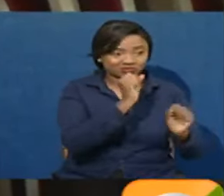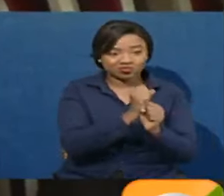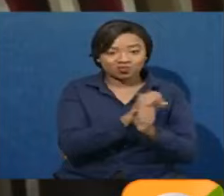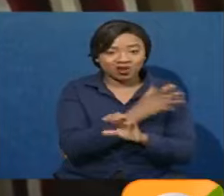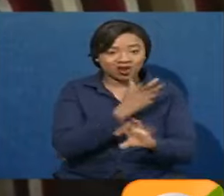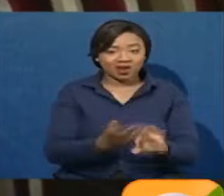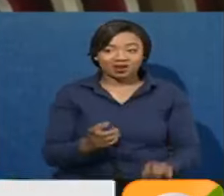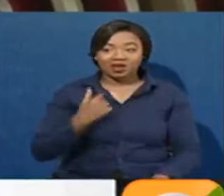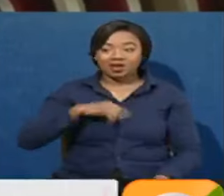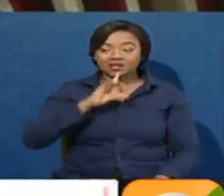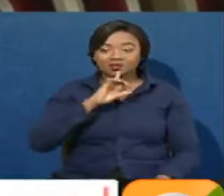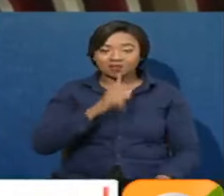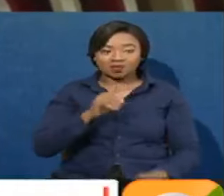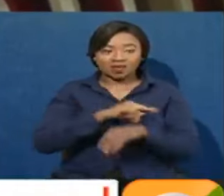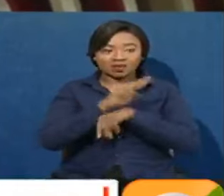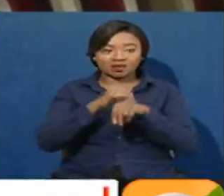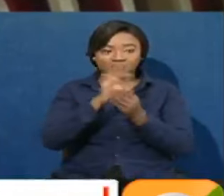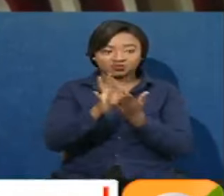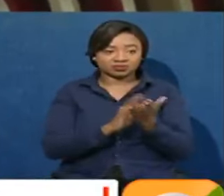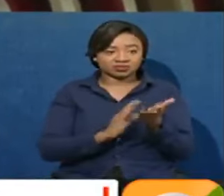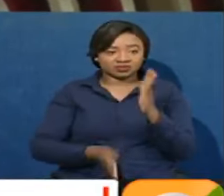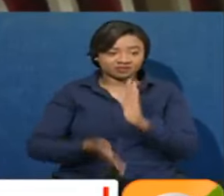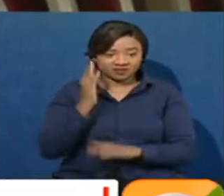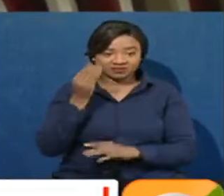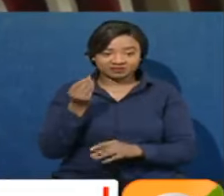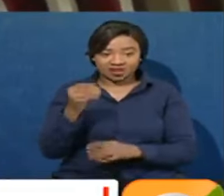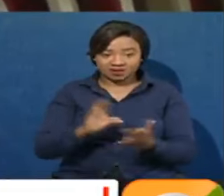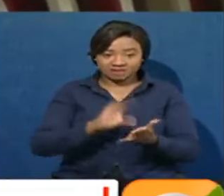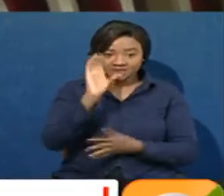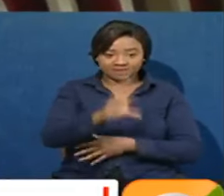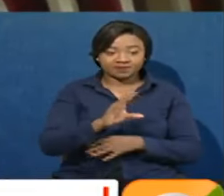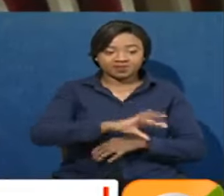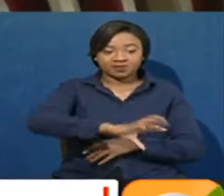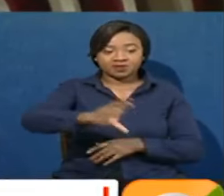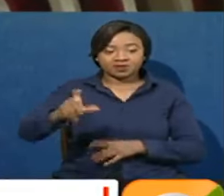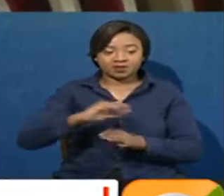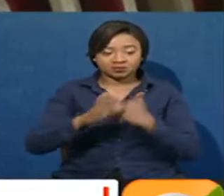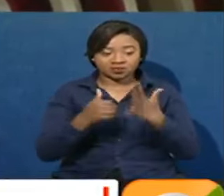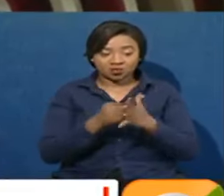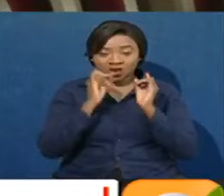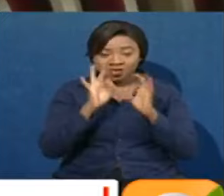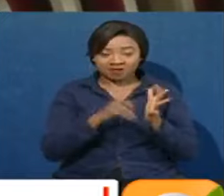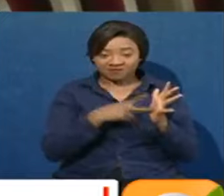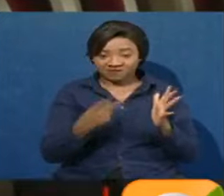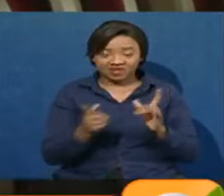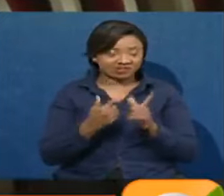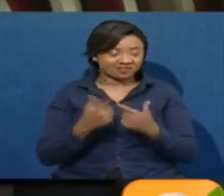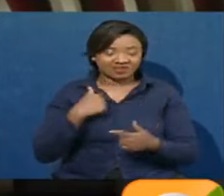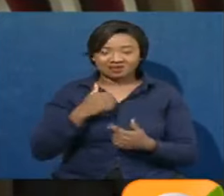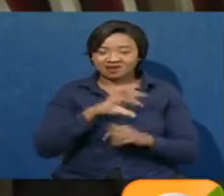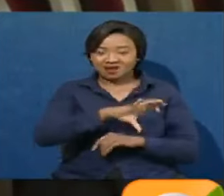Treasury immediately releases funds owed to counties, failure to which the county governments will have no